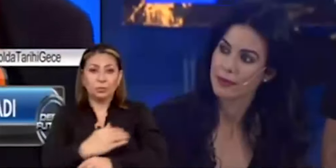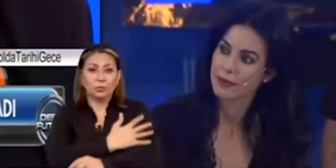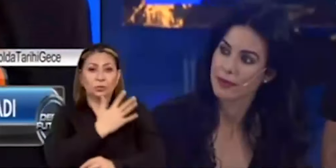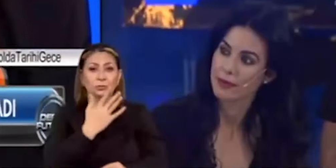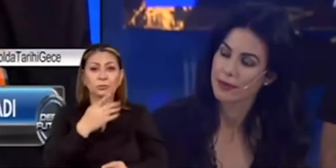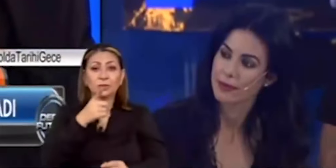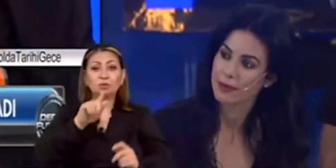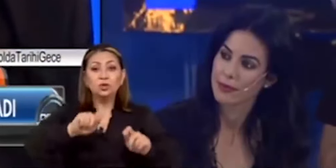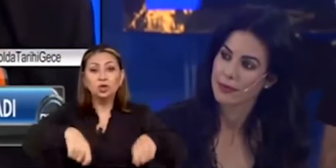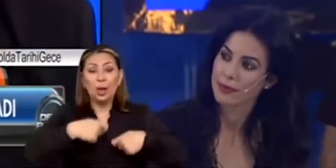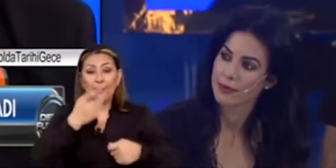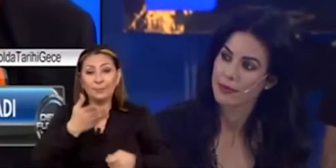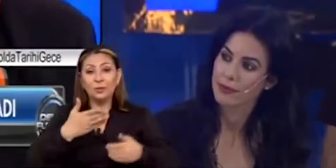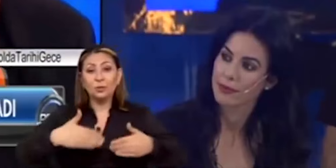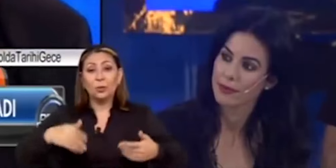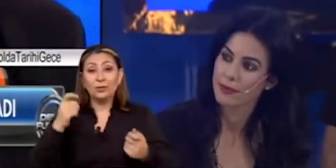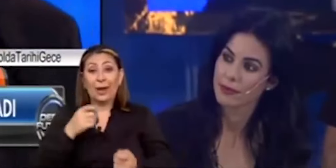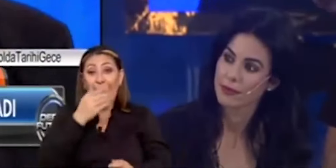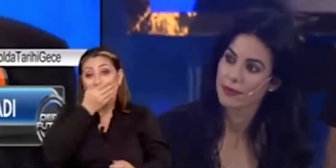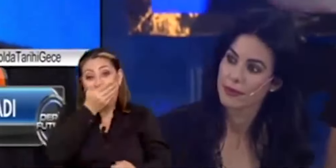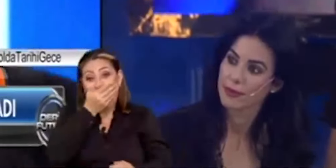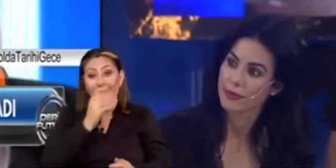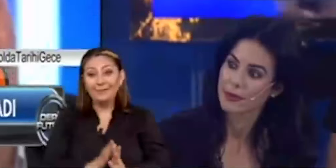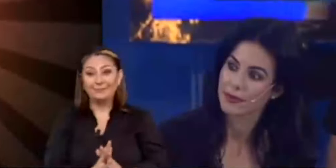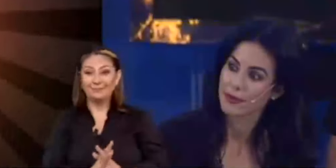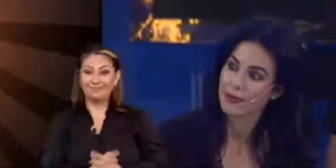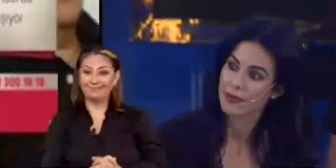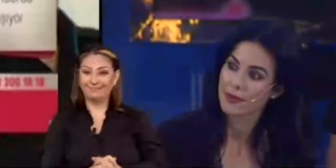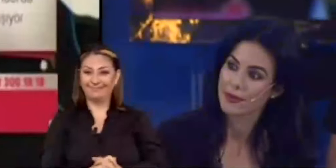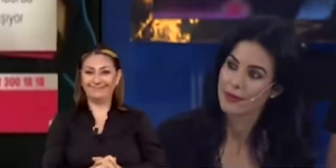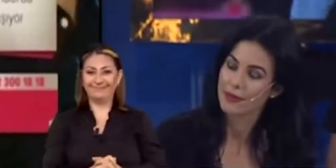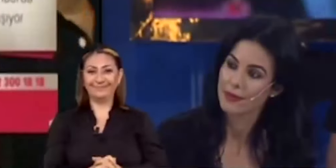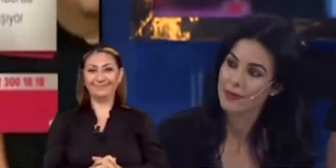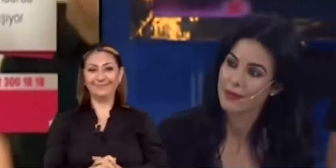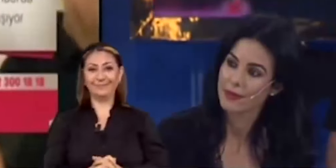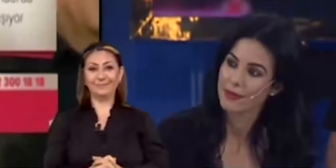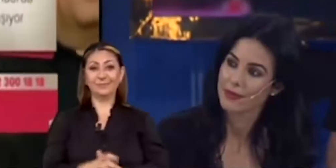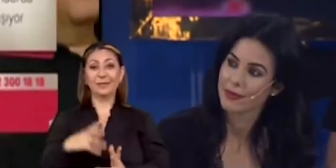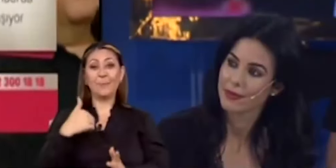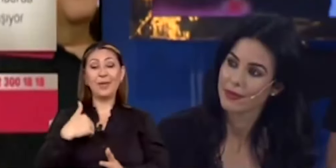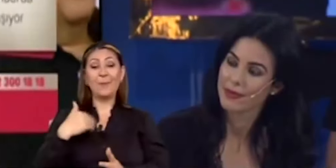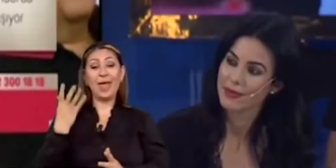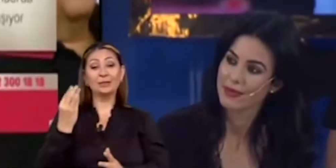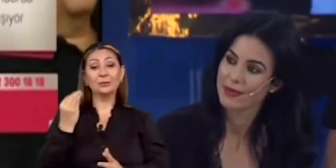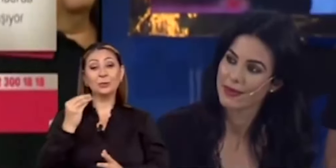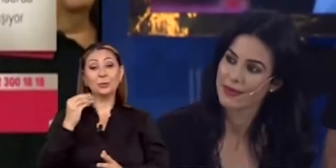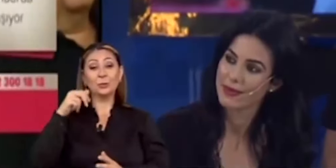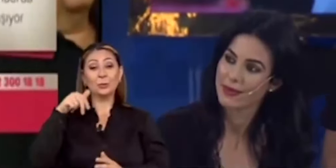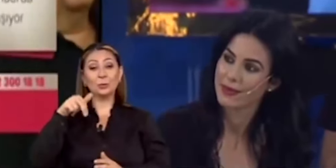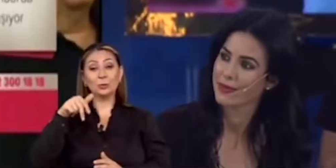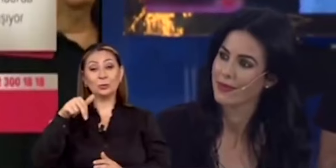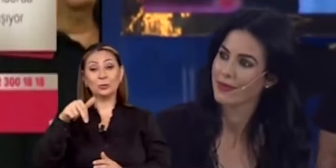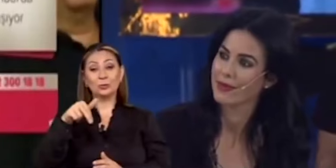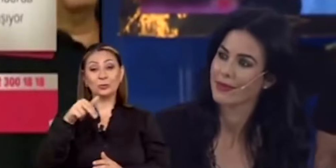sen ne çorap giyersin, ne don giyersin, ne bir şey giyersin. Benim en çok yürüyüşümü